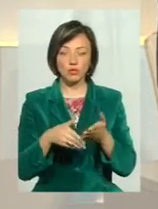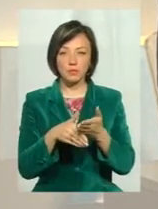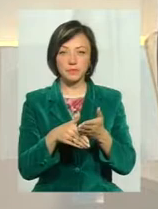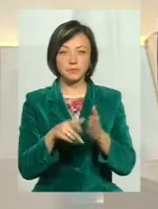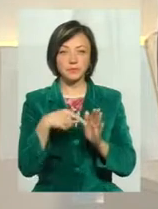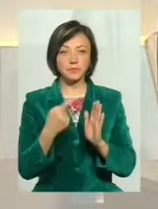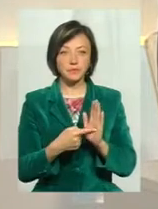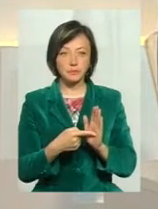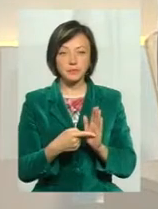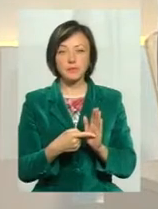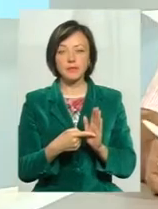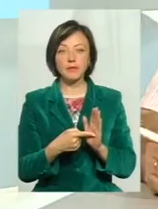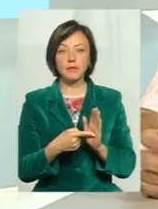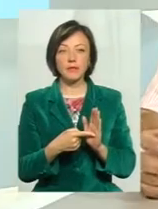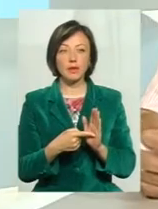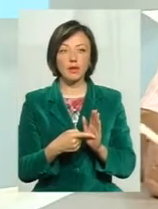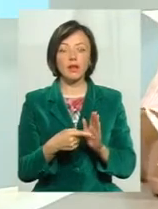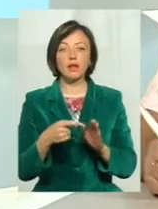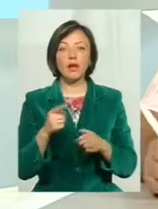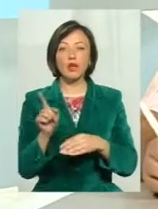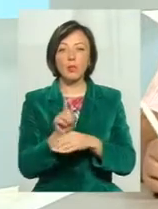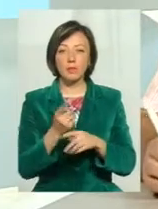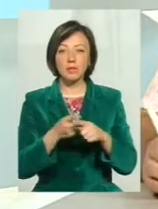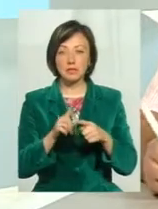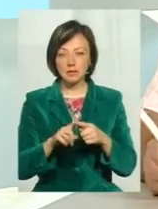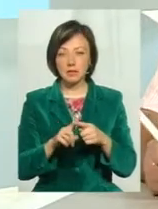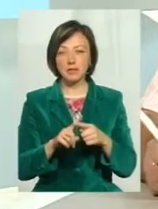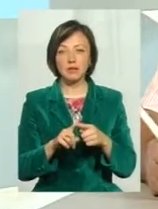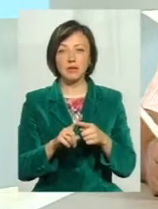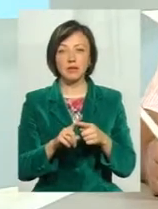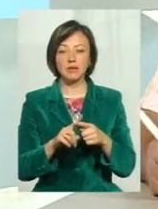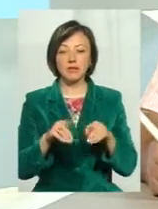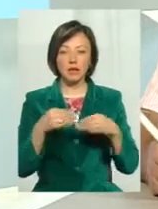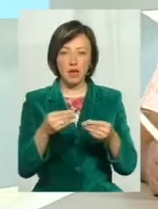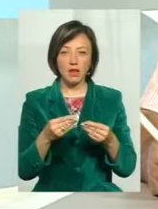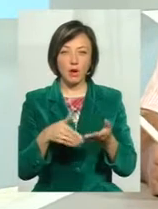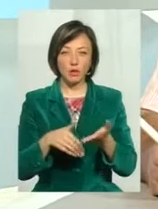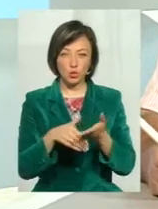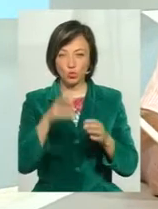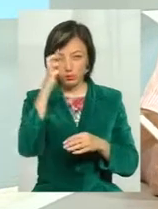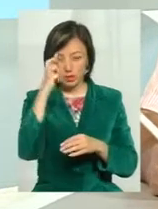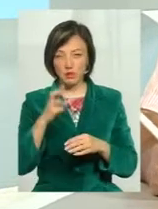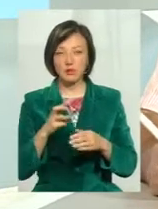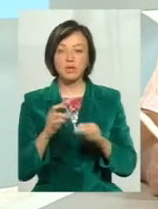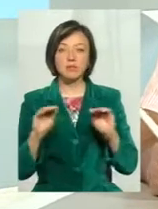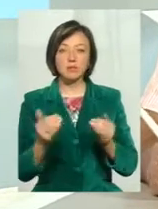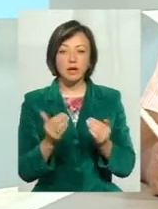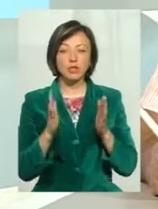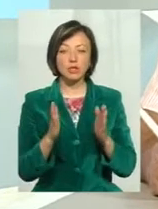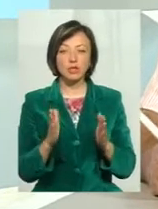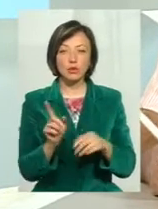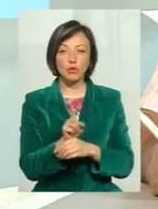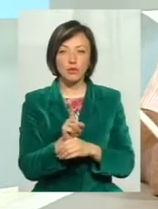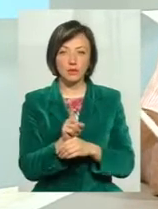нормативи користування житлово-комунальними послугами, вони передбачені постановою 409, як я вже зазначив, і зменшений лише